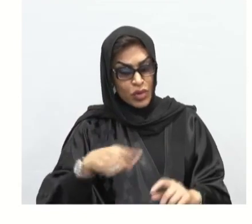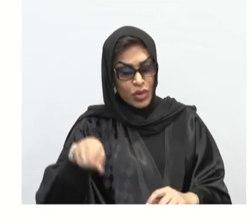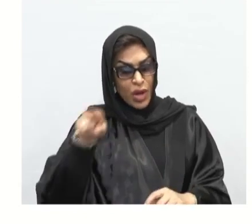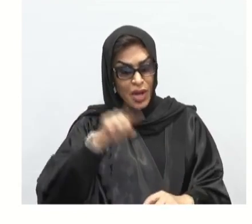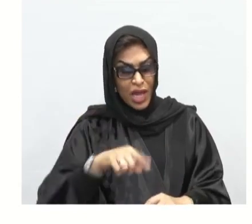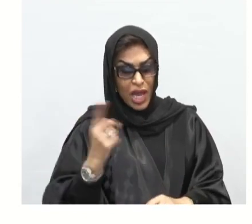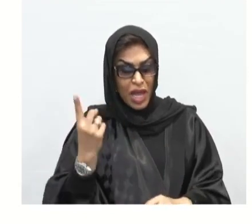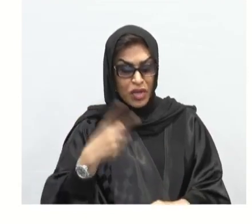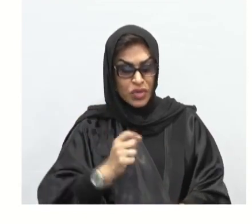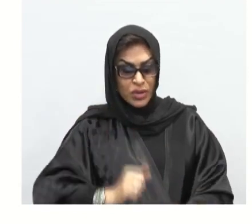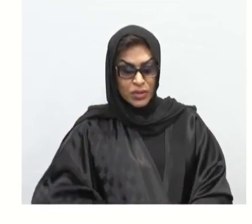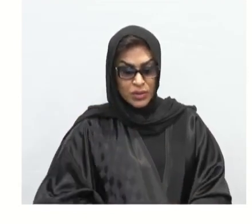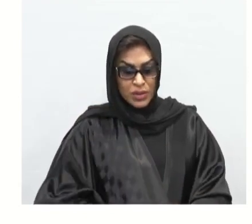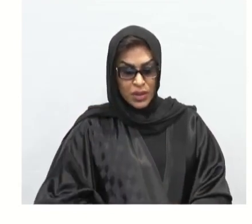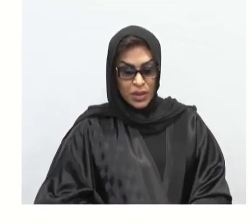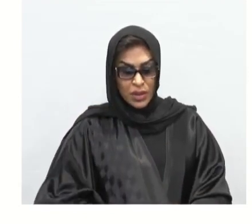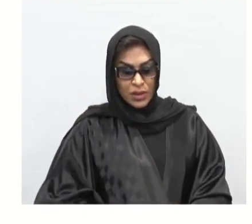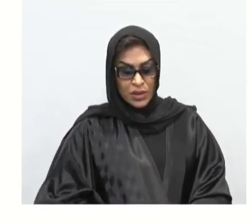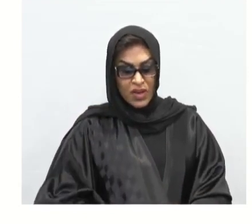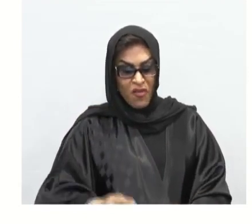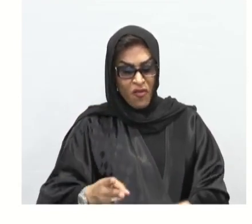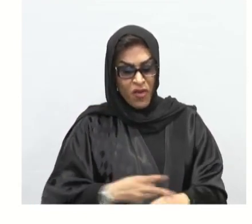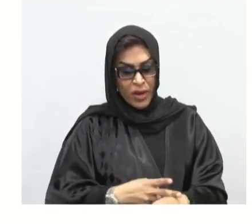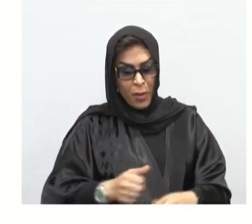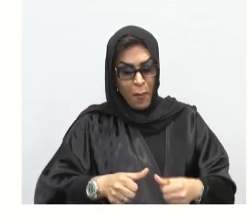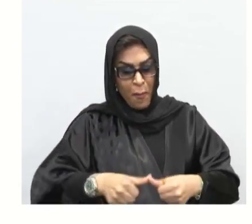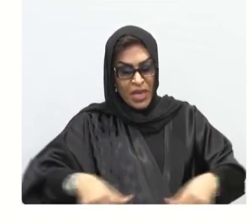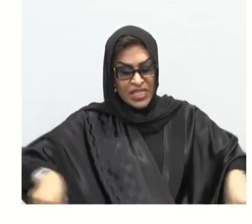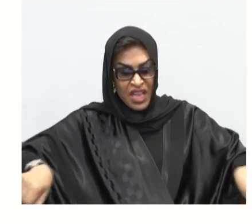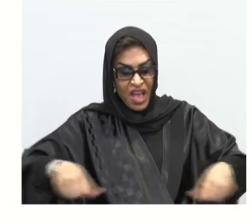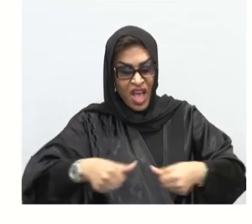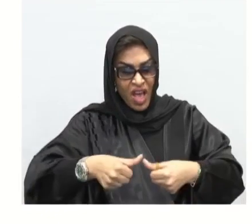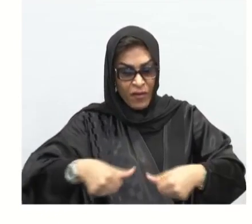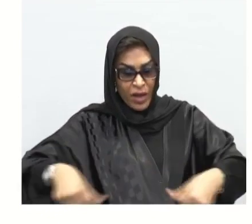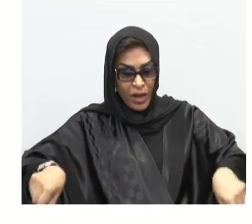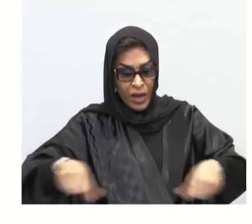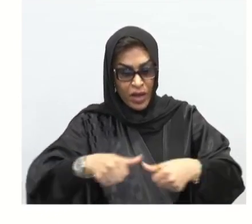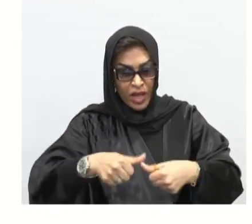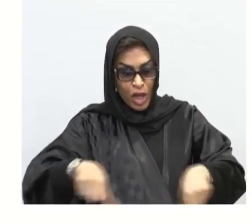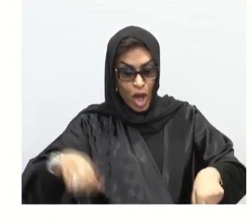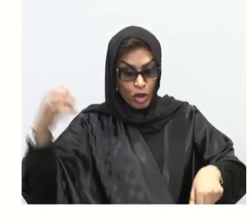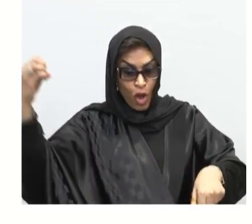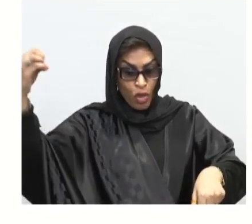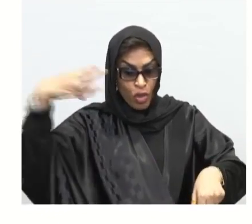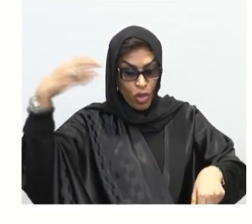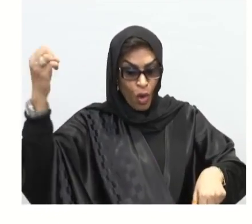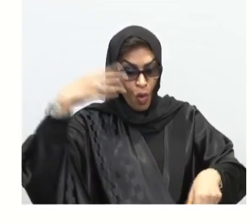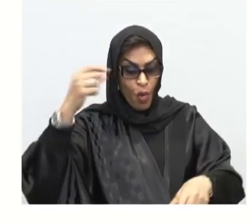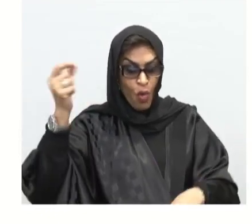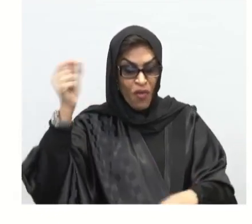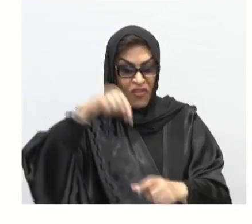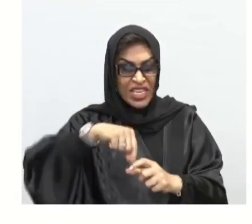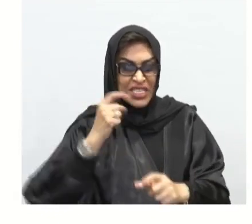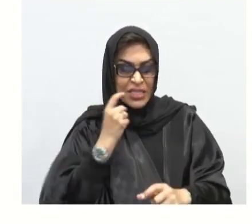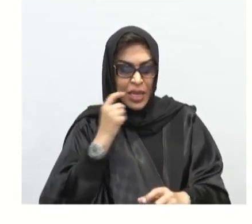وهو سؤال العاشر فراغ المسافه التي يقطعها الضوء